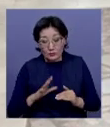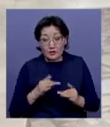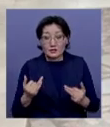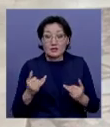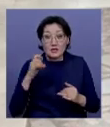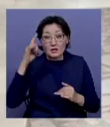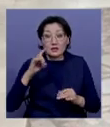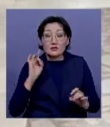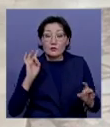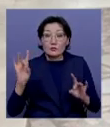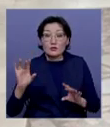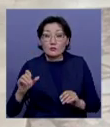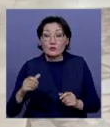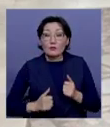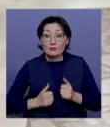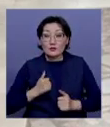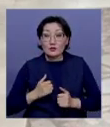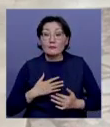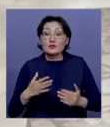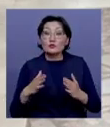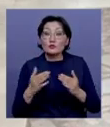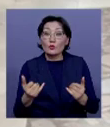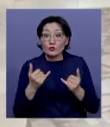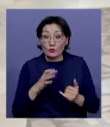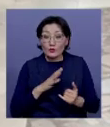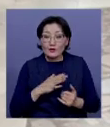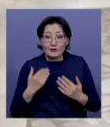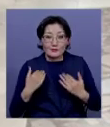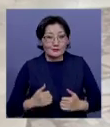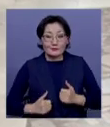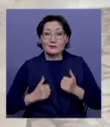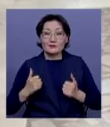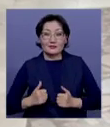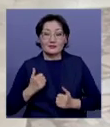Бүгінде қазаққа аты шыққан батырлар біздің үйде қонақ болғанын ойласам, бойымды мақтаныш кернейді.